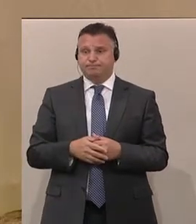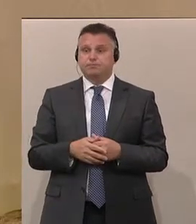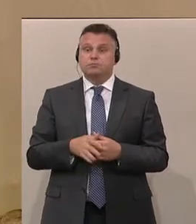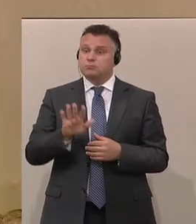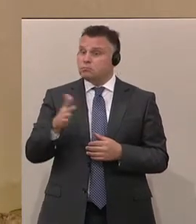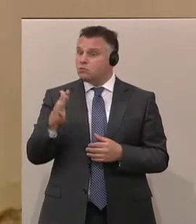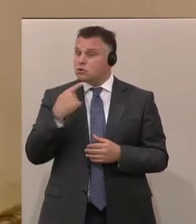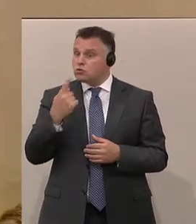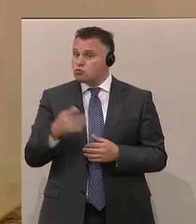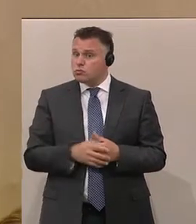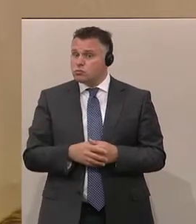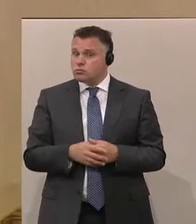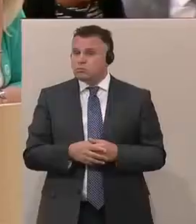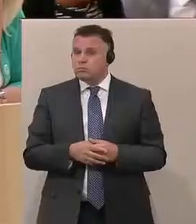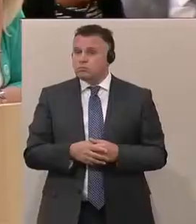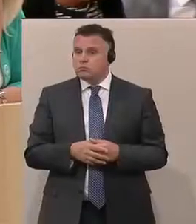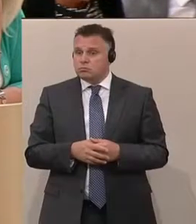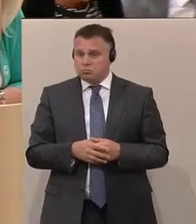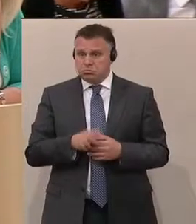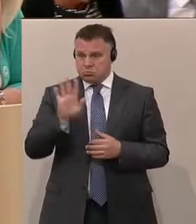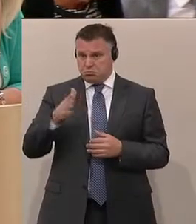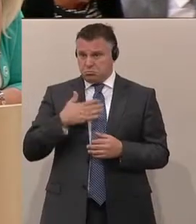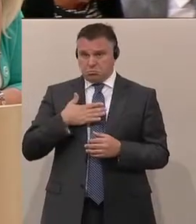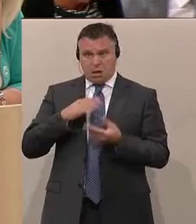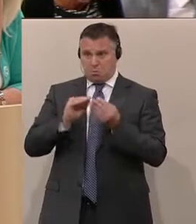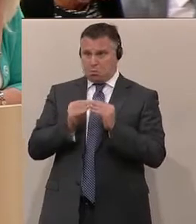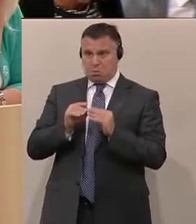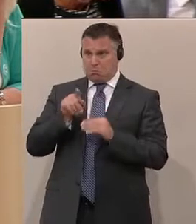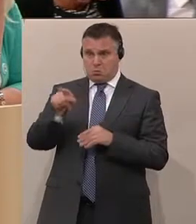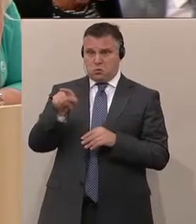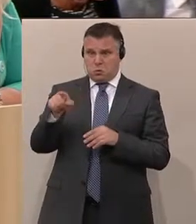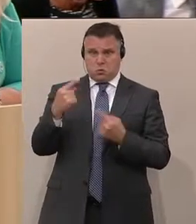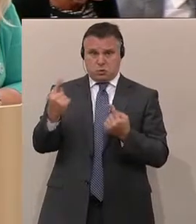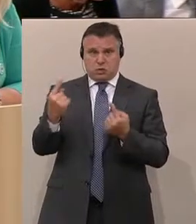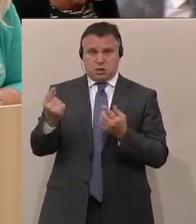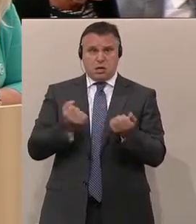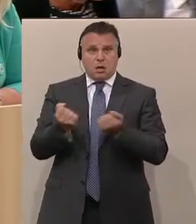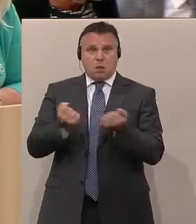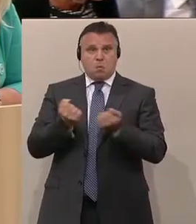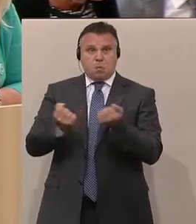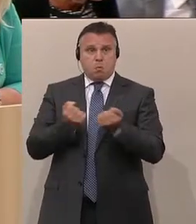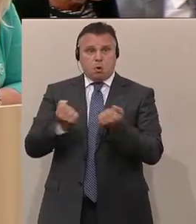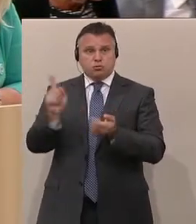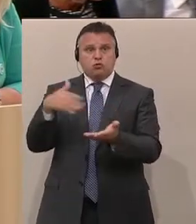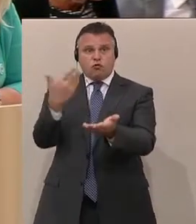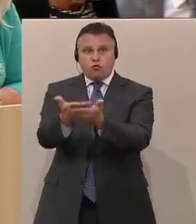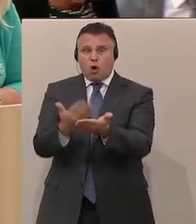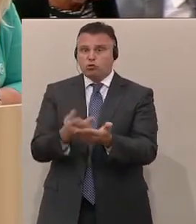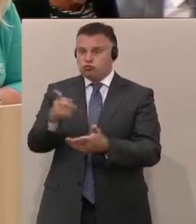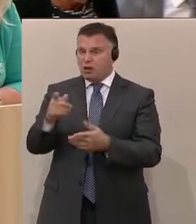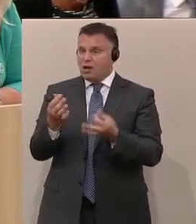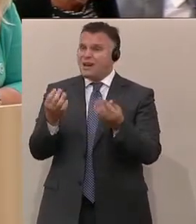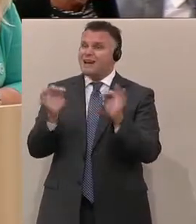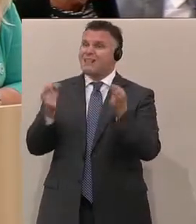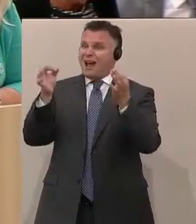Wie bitte? Entschuldigung. Ist das jetzt unser Problem, wenn Sie politisch qualitativ minderwertige Vorschläge auf den Tisch legen? Ist das